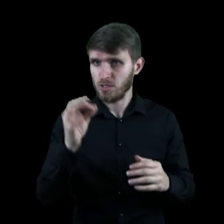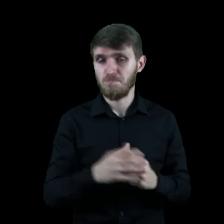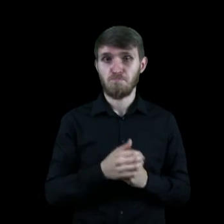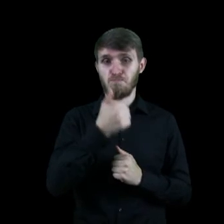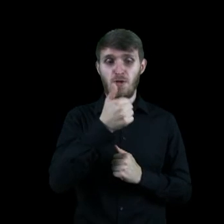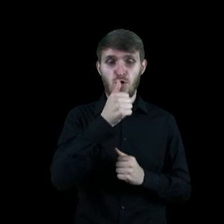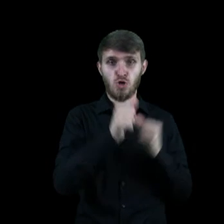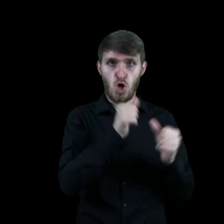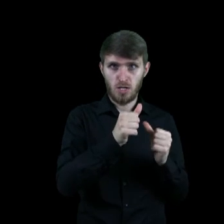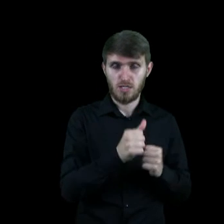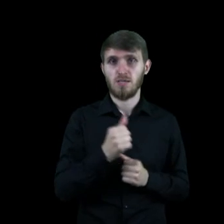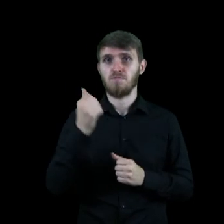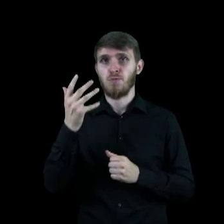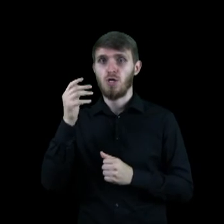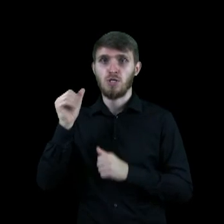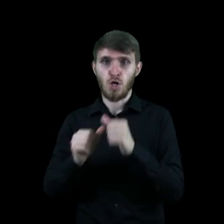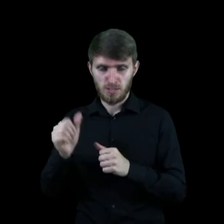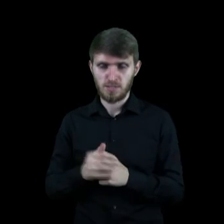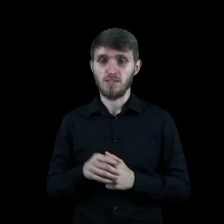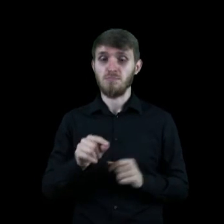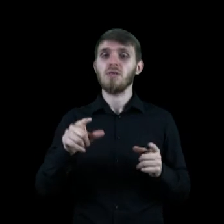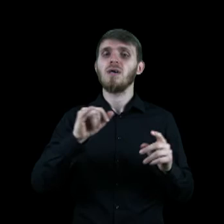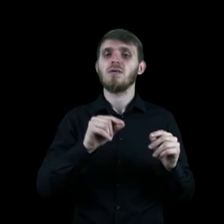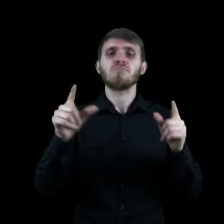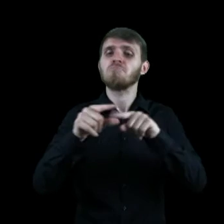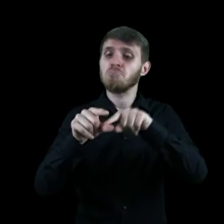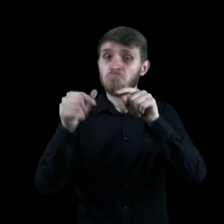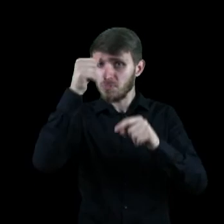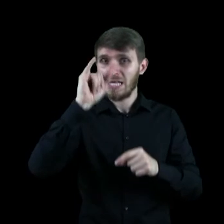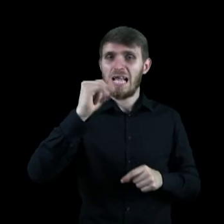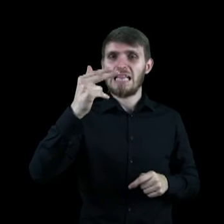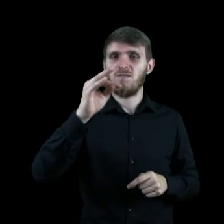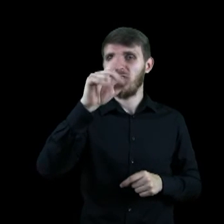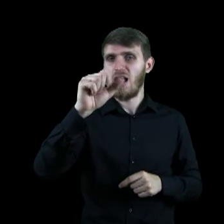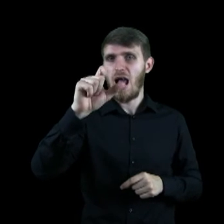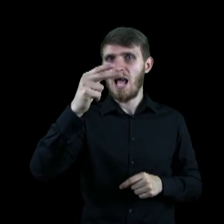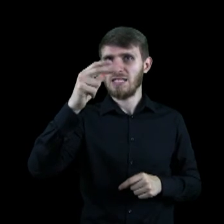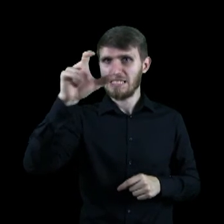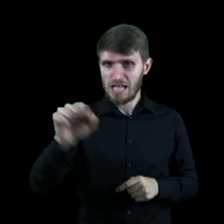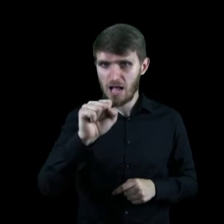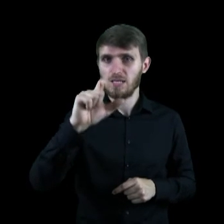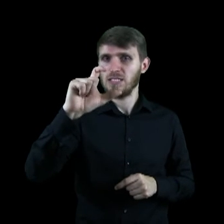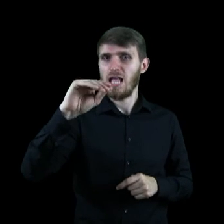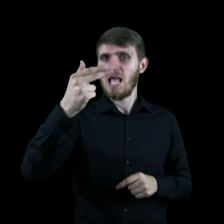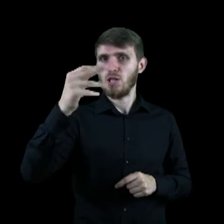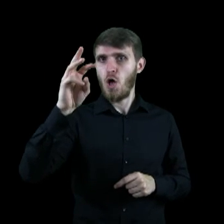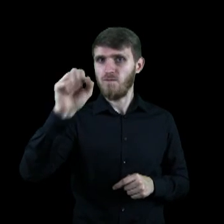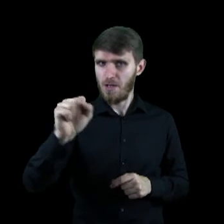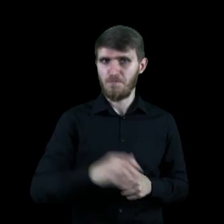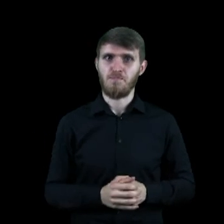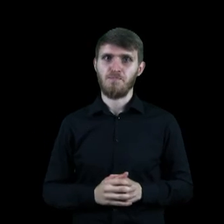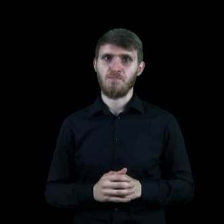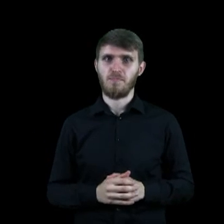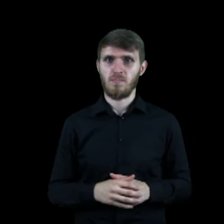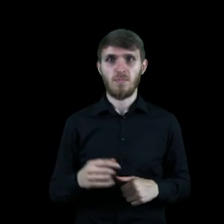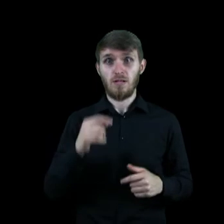cenowa, możecie powiedzieć, że inflacja cenowa wzrosła o 10%. Między rokiem pierwszym a rokiem piątym. Czyli